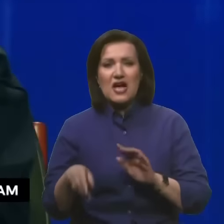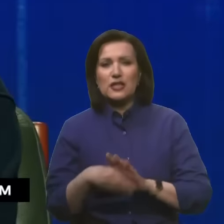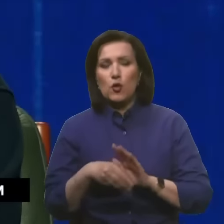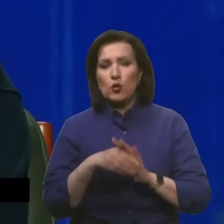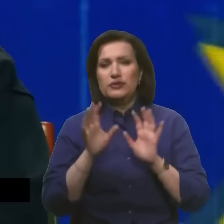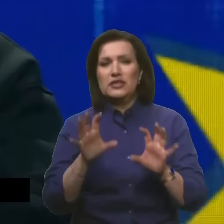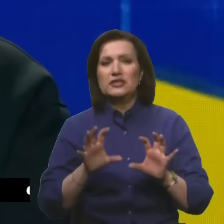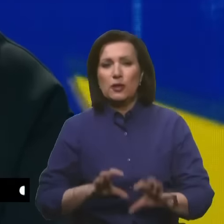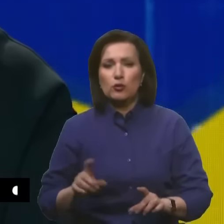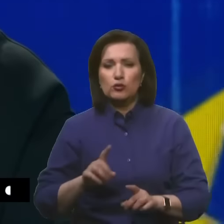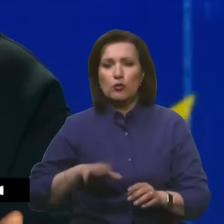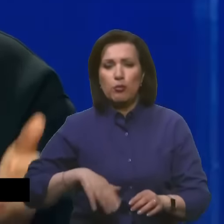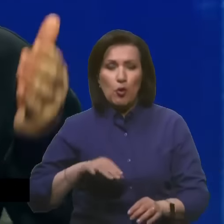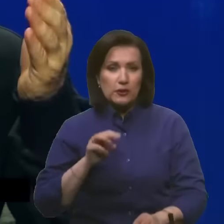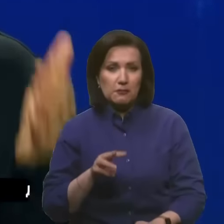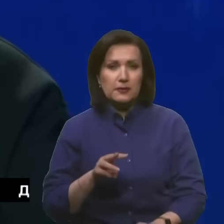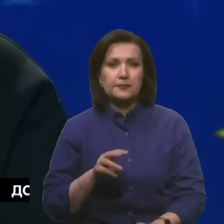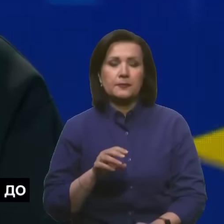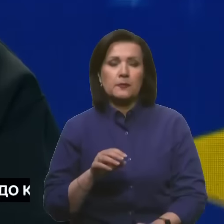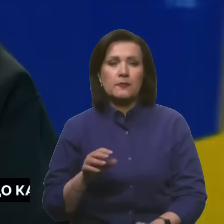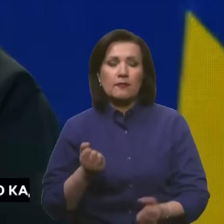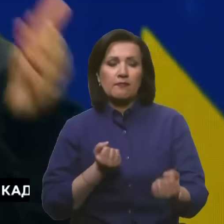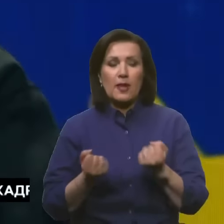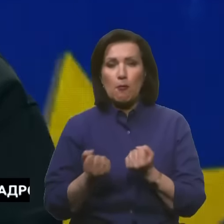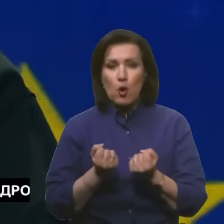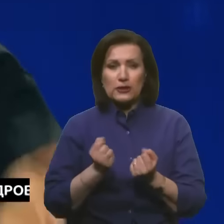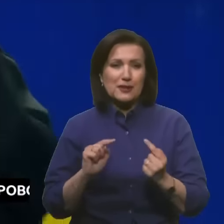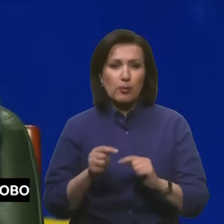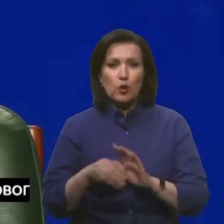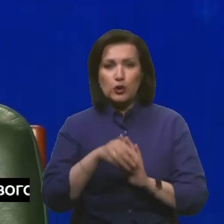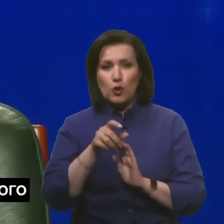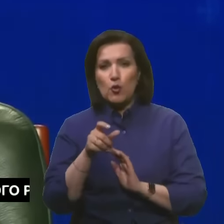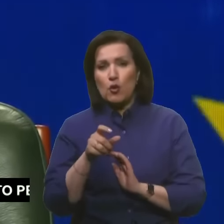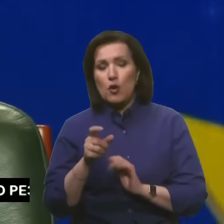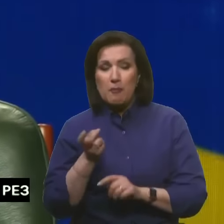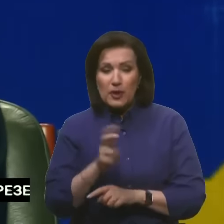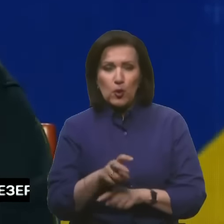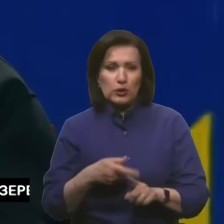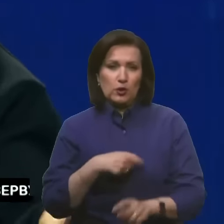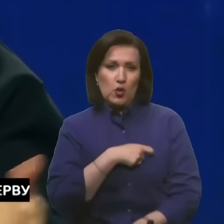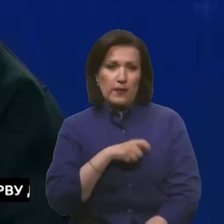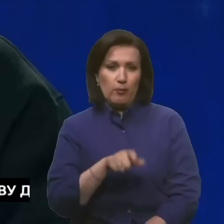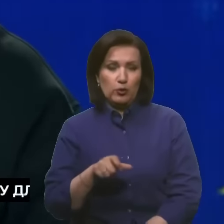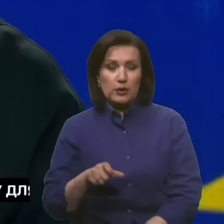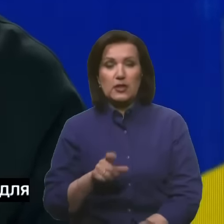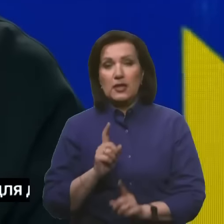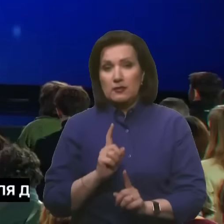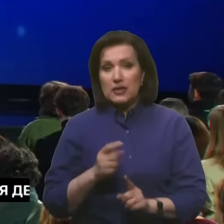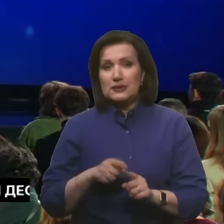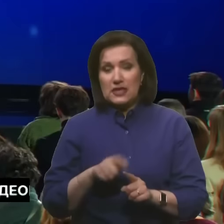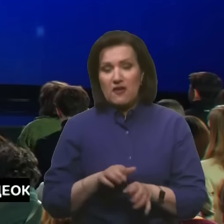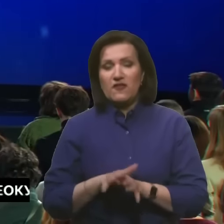антикорупційні закони, щоб потім борці проти корупції приходили до цих депутатів. Ну, тим не менш,